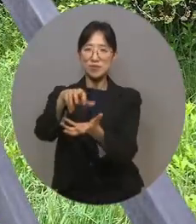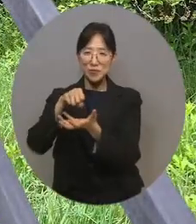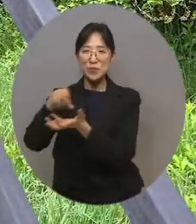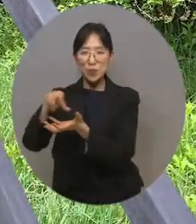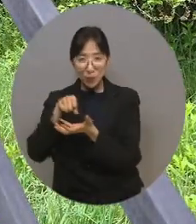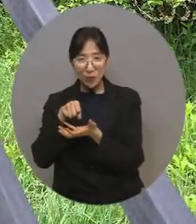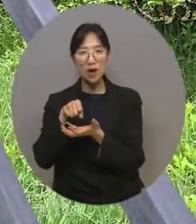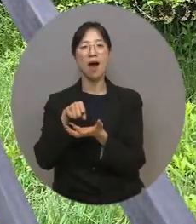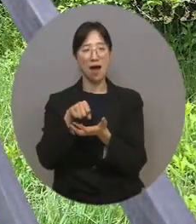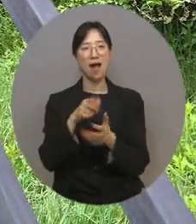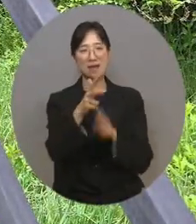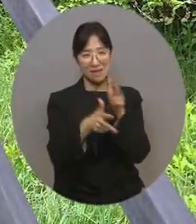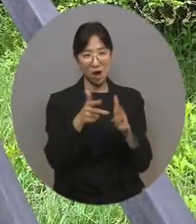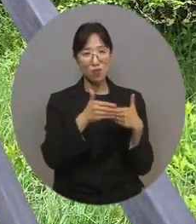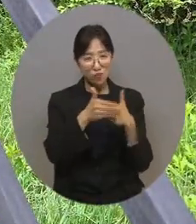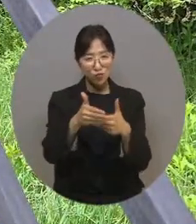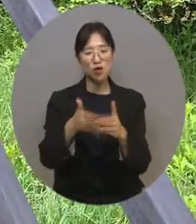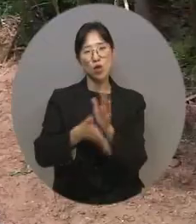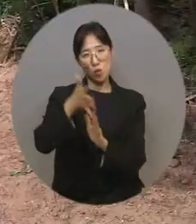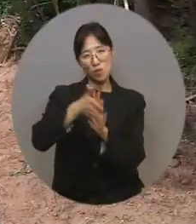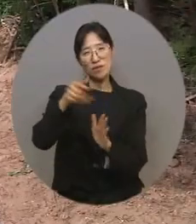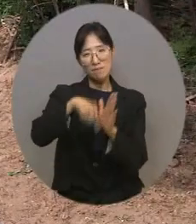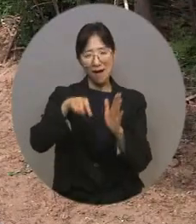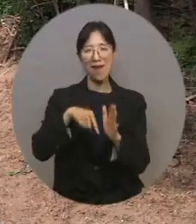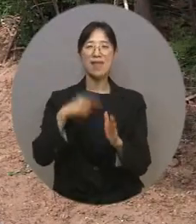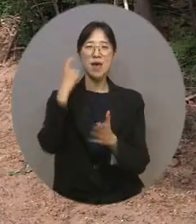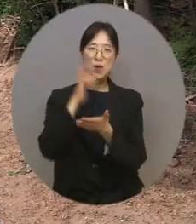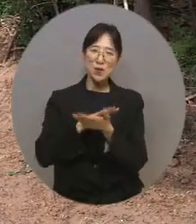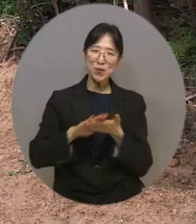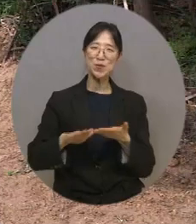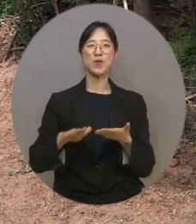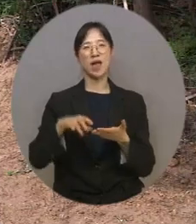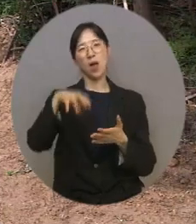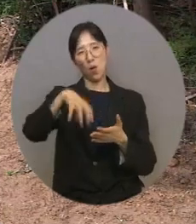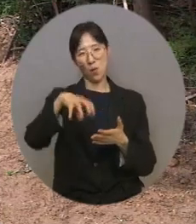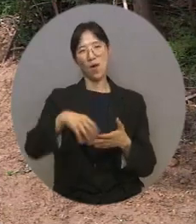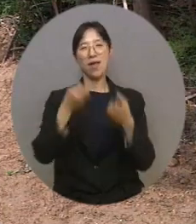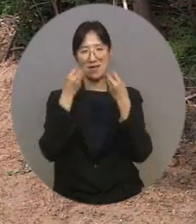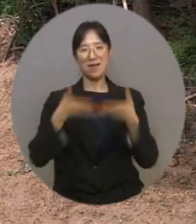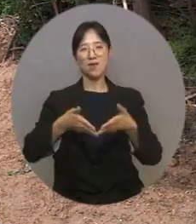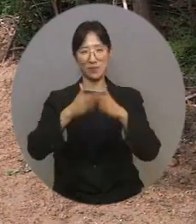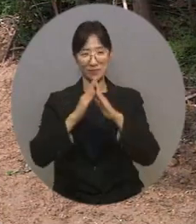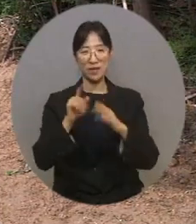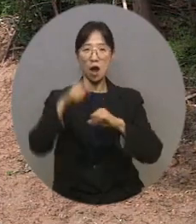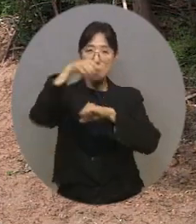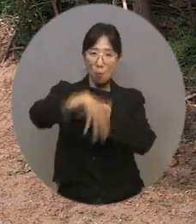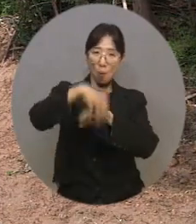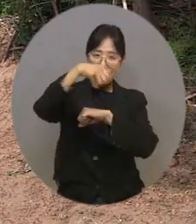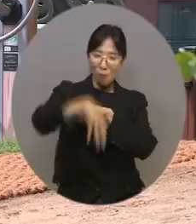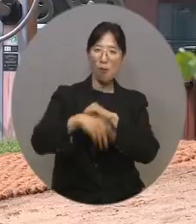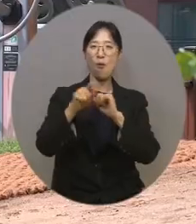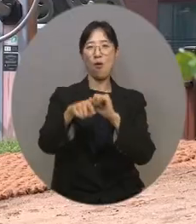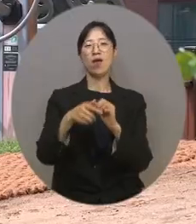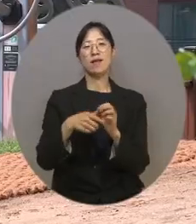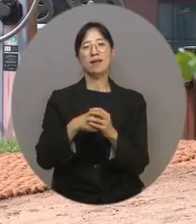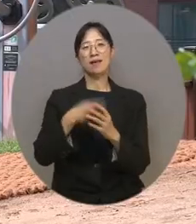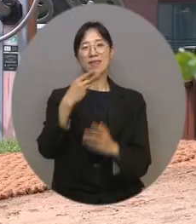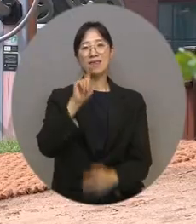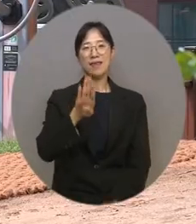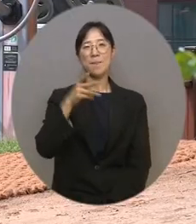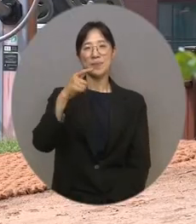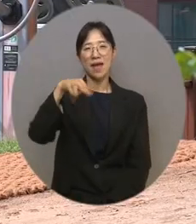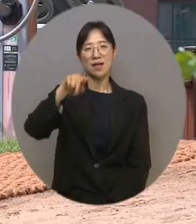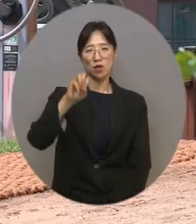결과 도심 속 힐링 공간이 새롭게 탄생했다며 당산폭포가 탑 대성동의 랜드마크이자